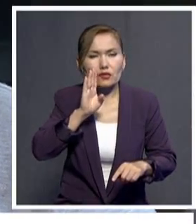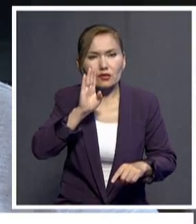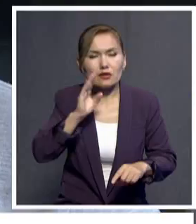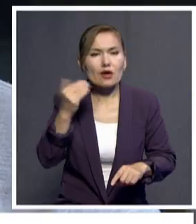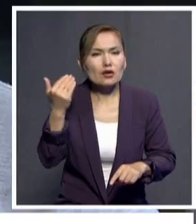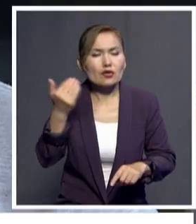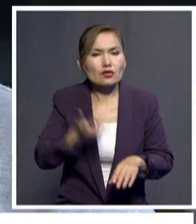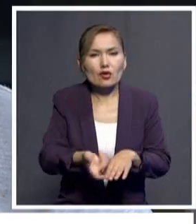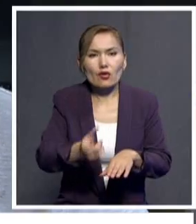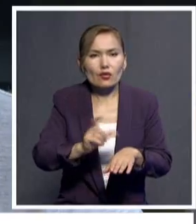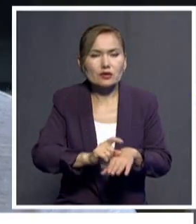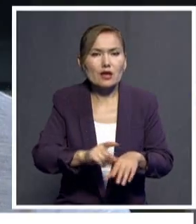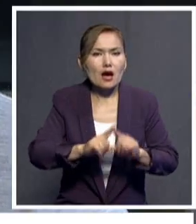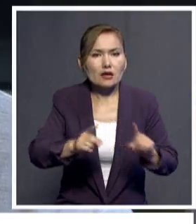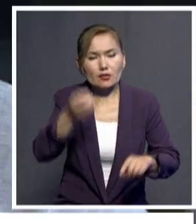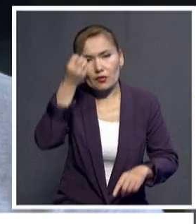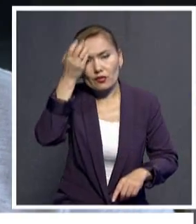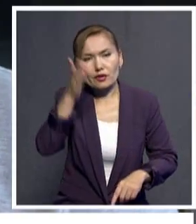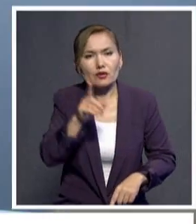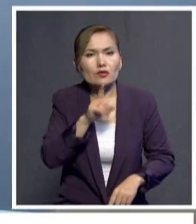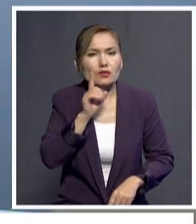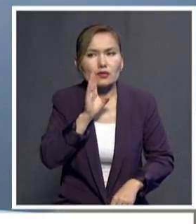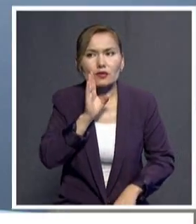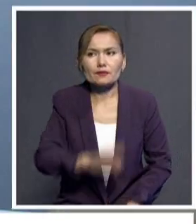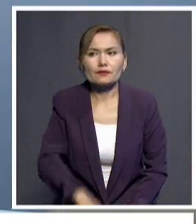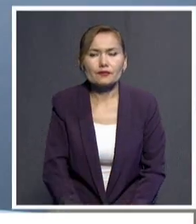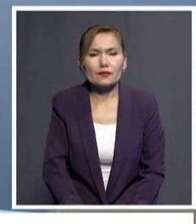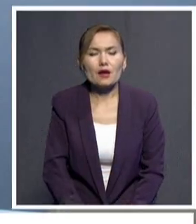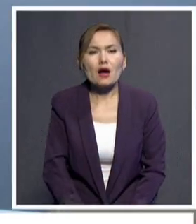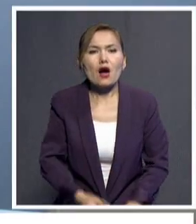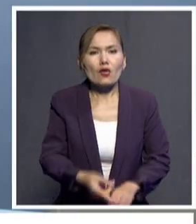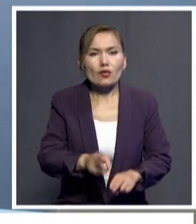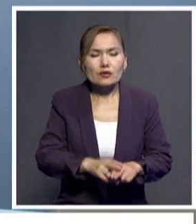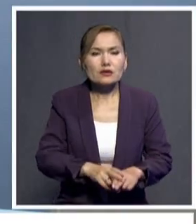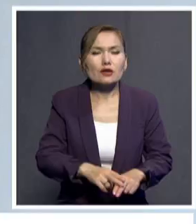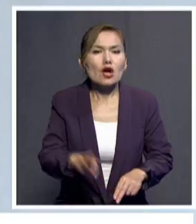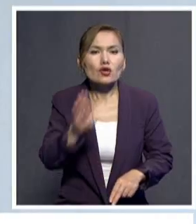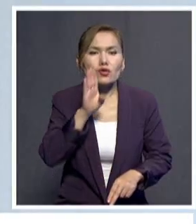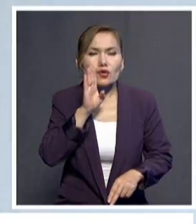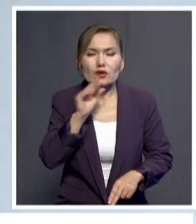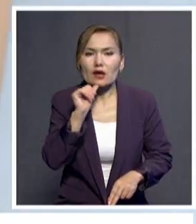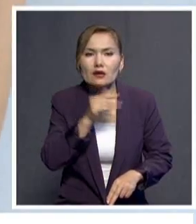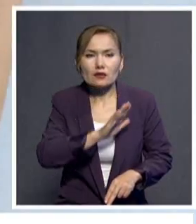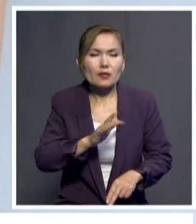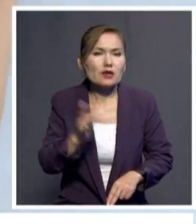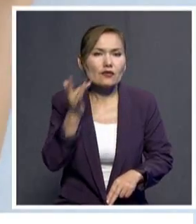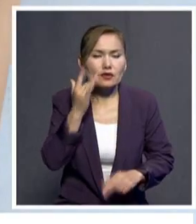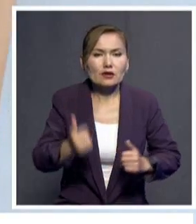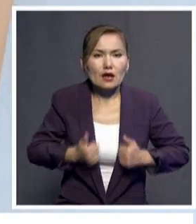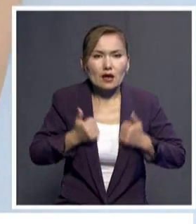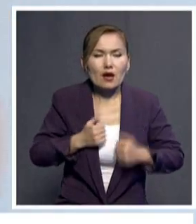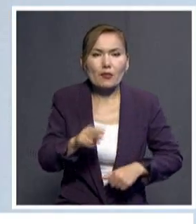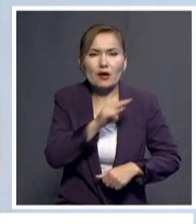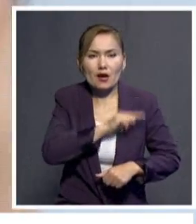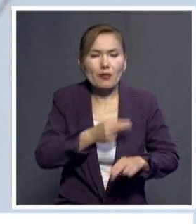100% өте қатты тілге деген құштарлығы бар. Демалу жалқаудың ісі деп білетін бойжеткен білім игеруді күнделікті жұмысына айналдырған, себебі